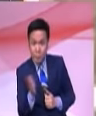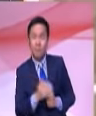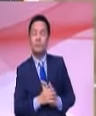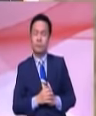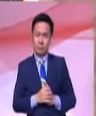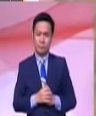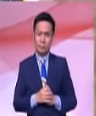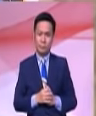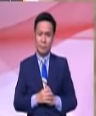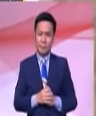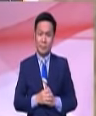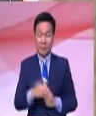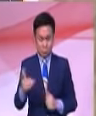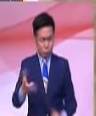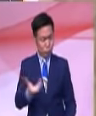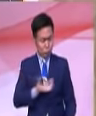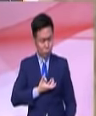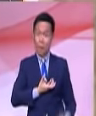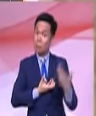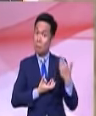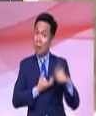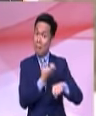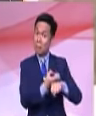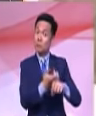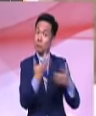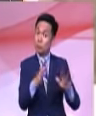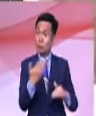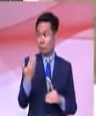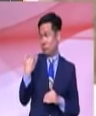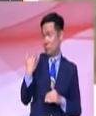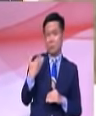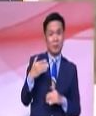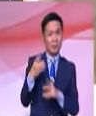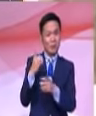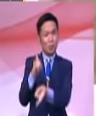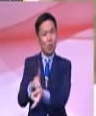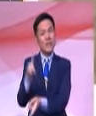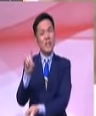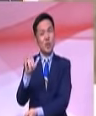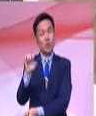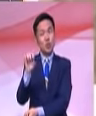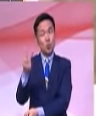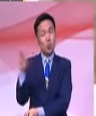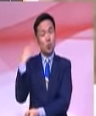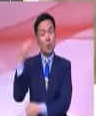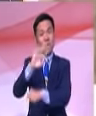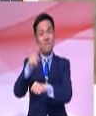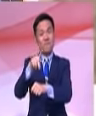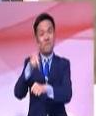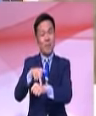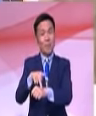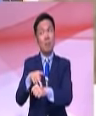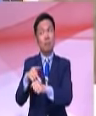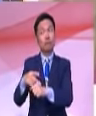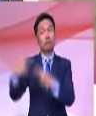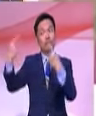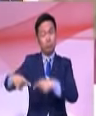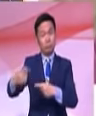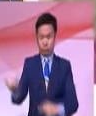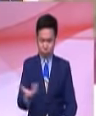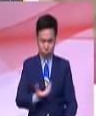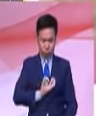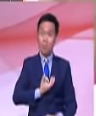memperolehi sebutir pingat emas di melalui Dr. Yu di Filipina. Dan untuk